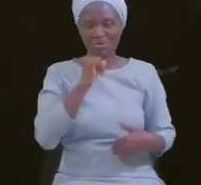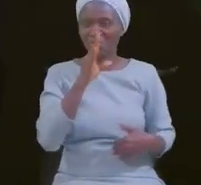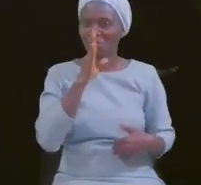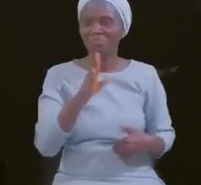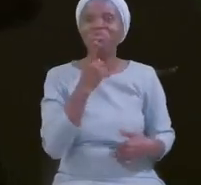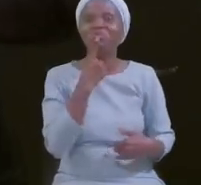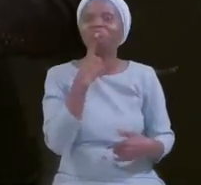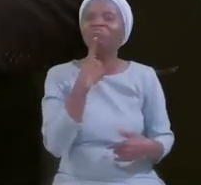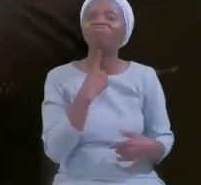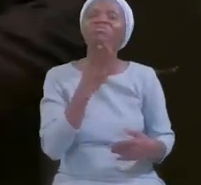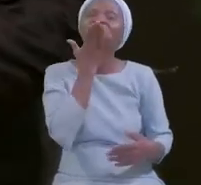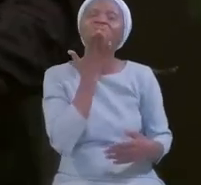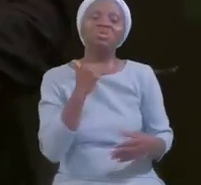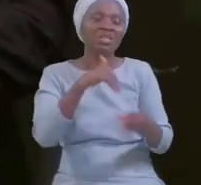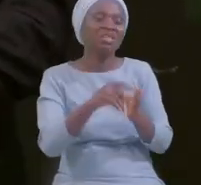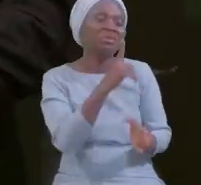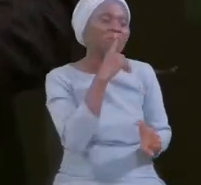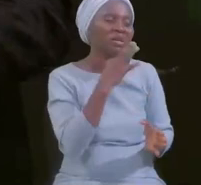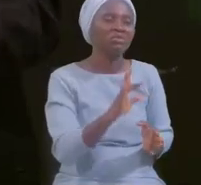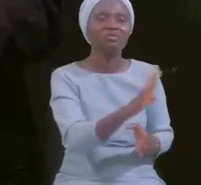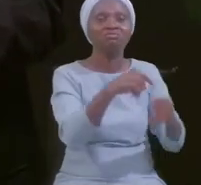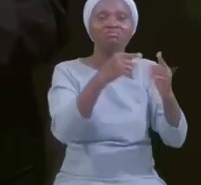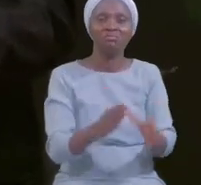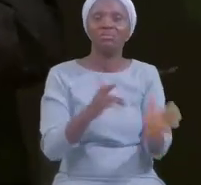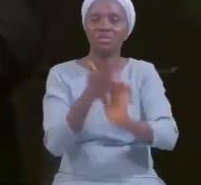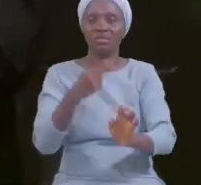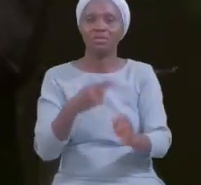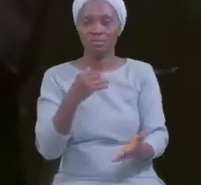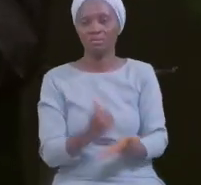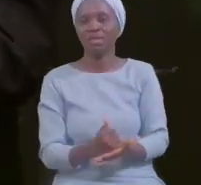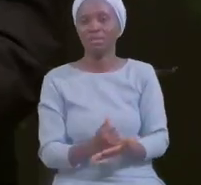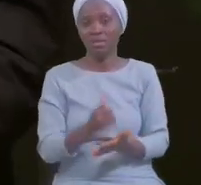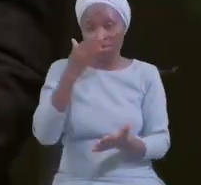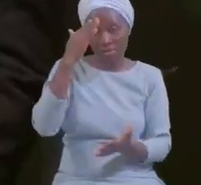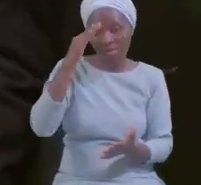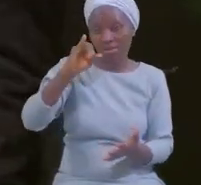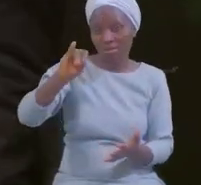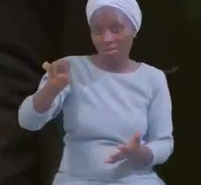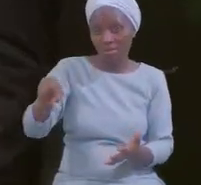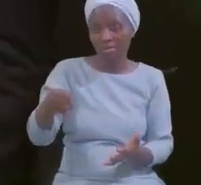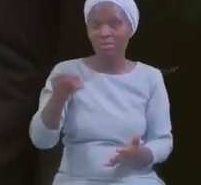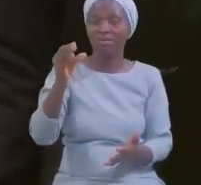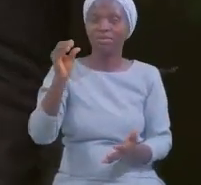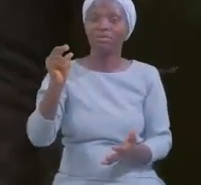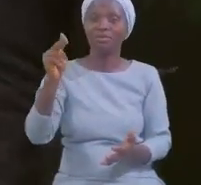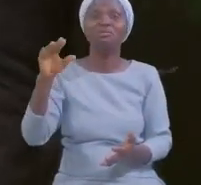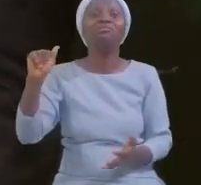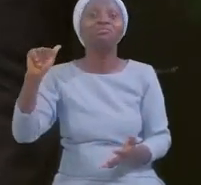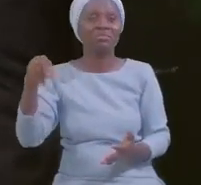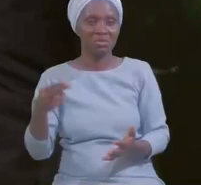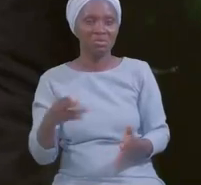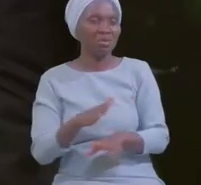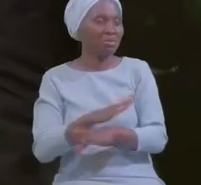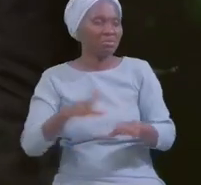Et le poisson ne pouvait pas lui faire aucun dommage. Jonas ne devait pas aller à un centre de